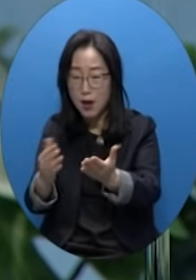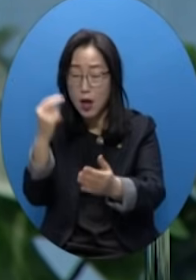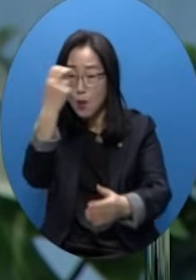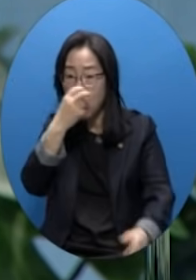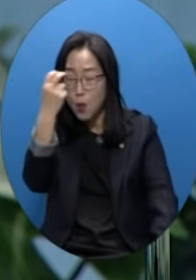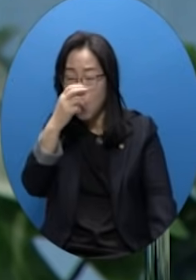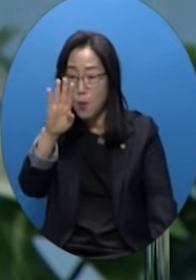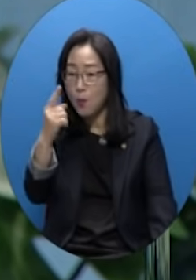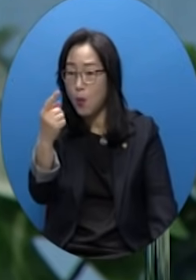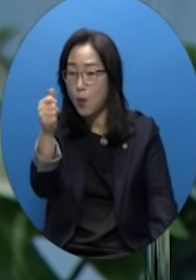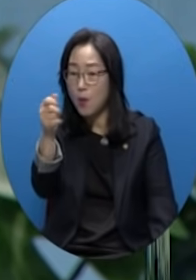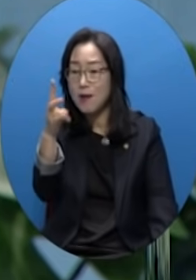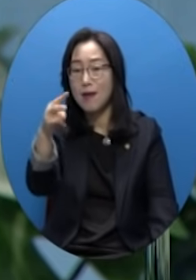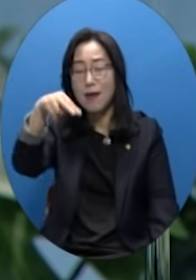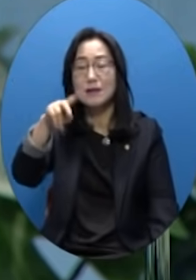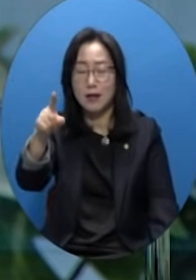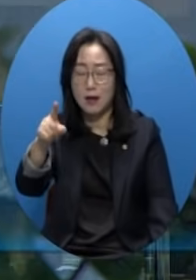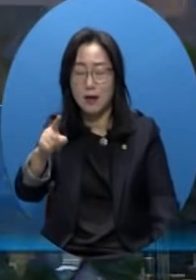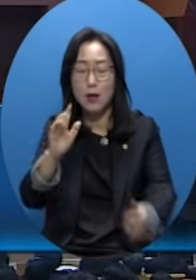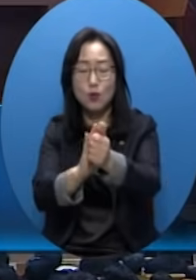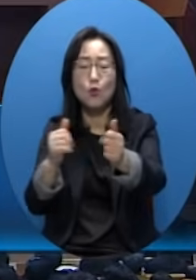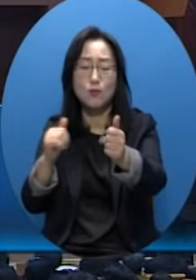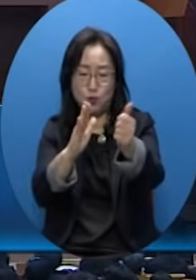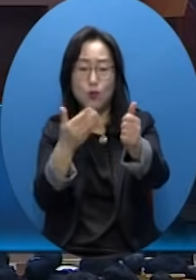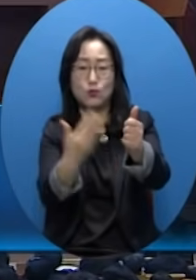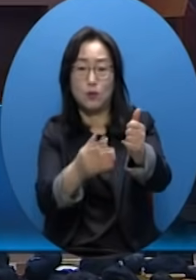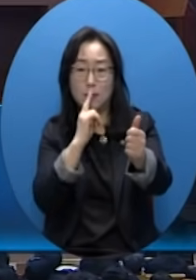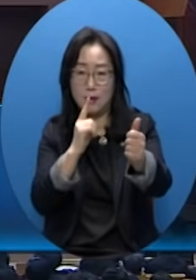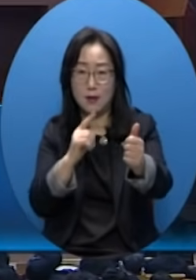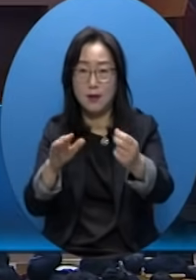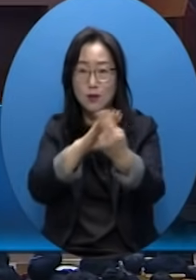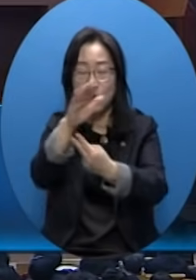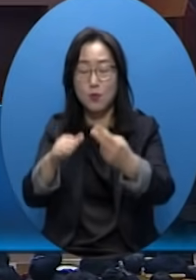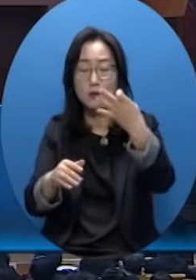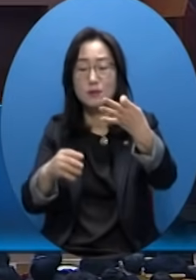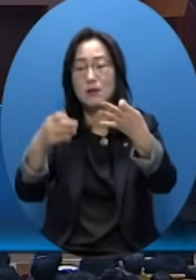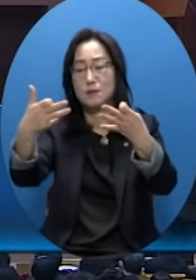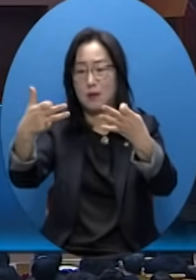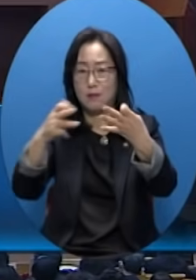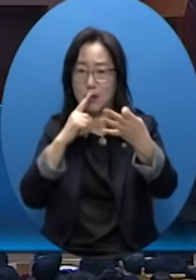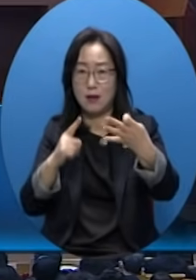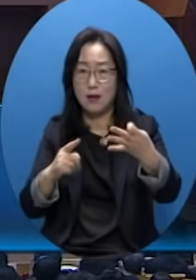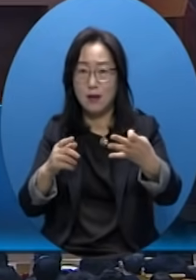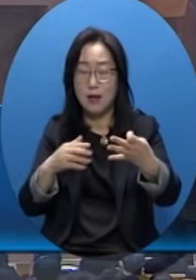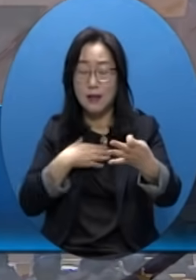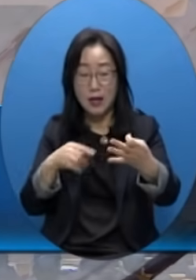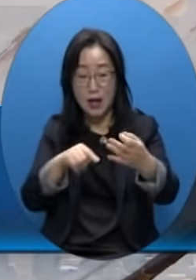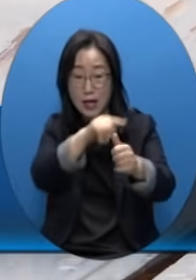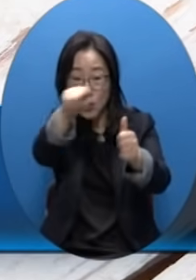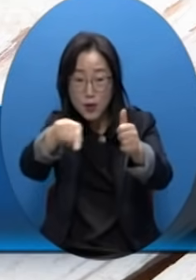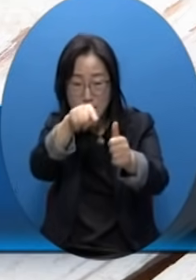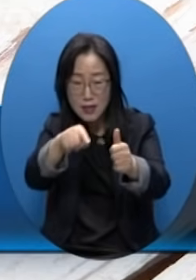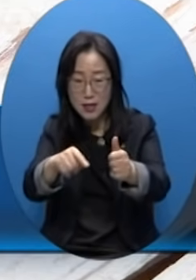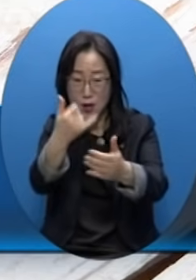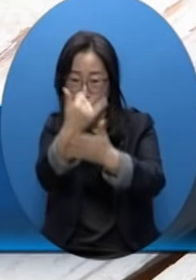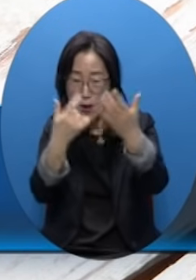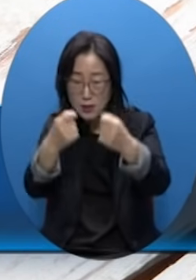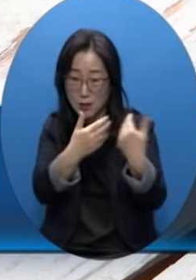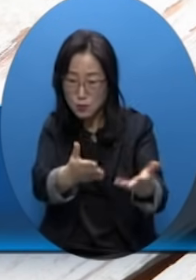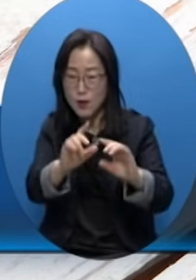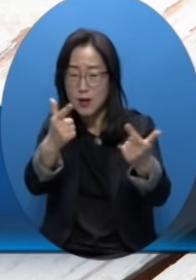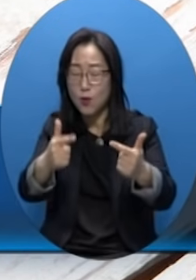말씀하셨습니다 요 모금 14장 18절에 7 말씀하시기를 내가 너를 꽉 같이 버려두지 아니하고 너희에게로